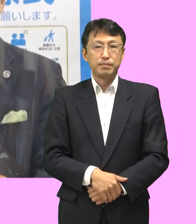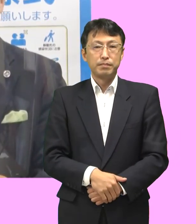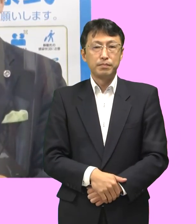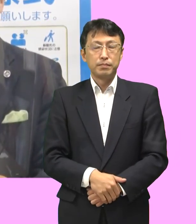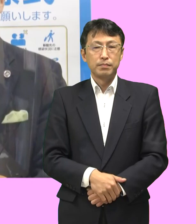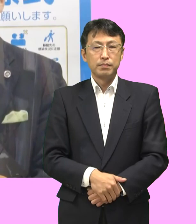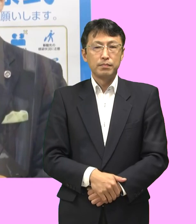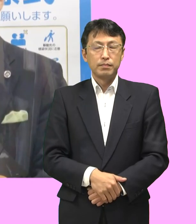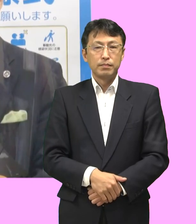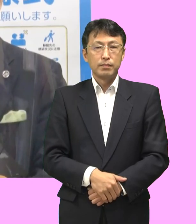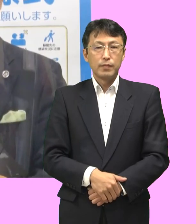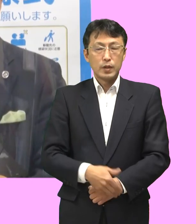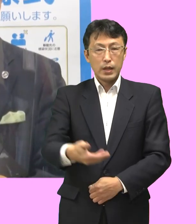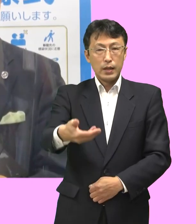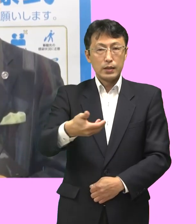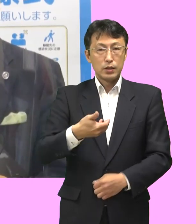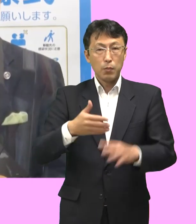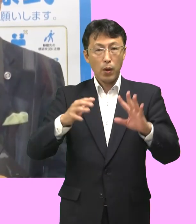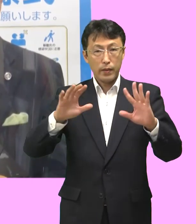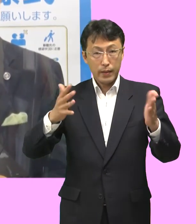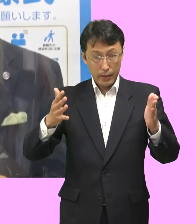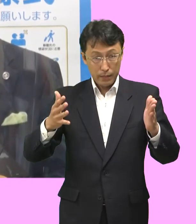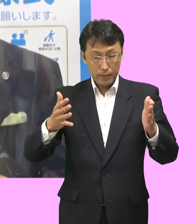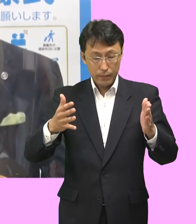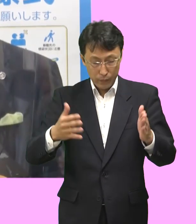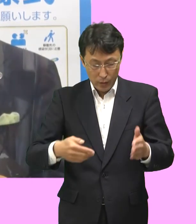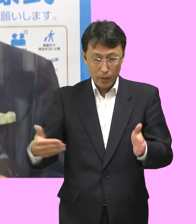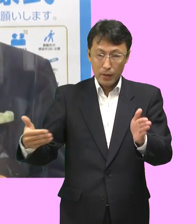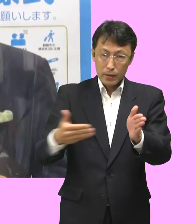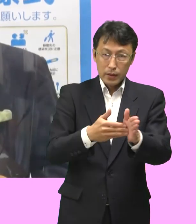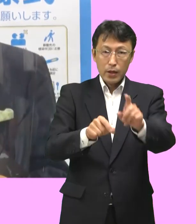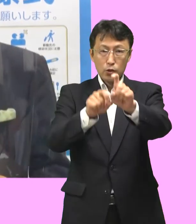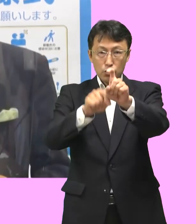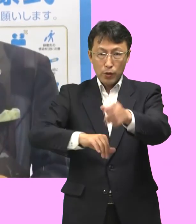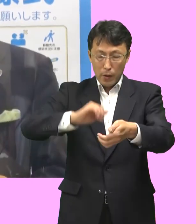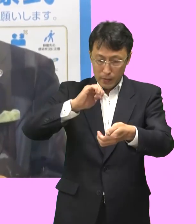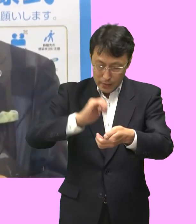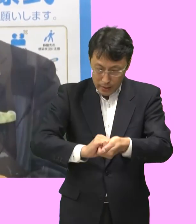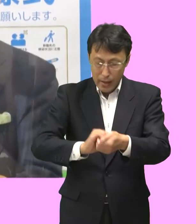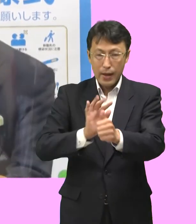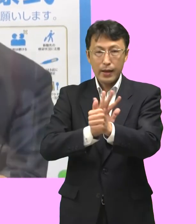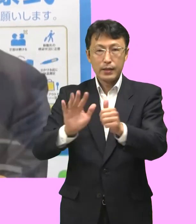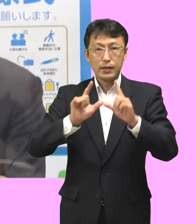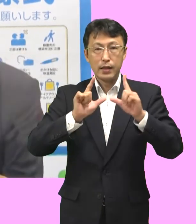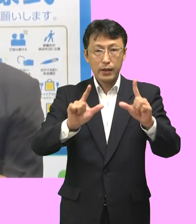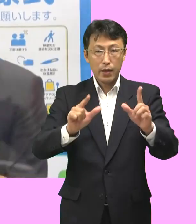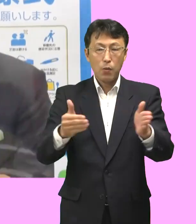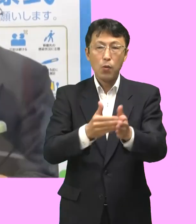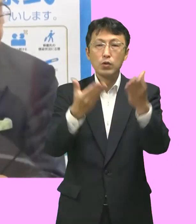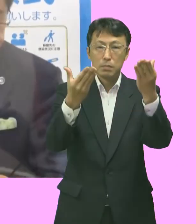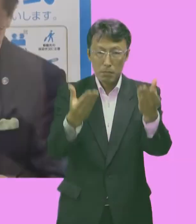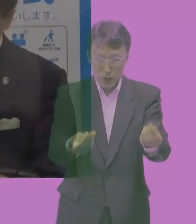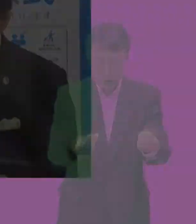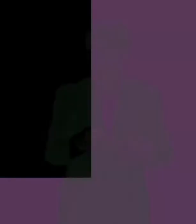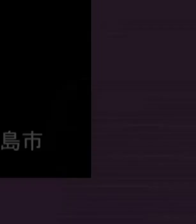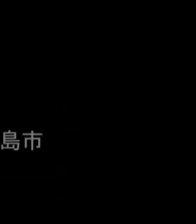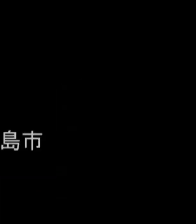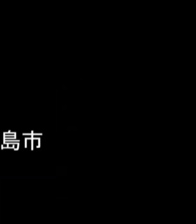はい、それでは質問が内容ですので以上にしまして10月定例記者会見終了いたします。どうもありがとうございました。 ありがとうございました。